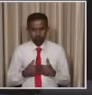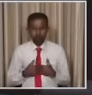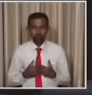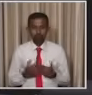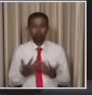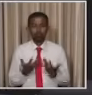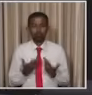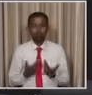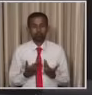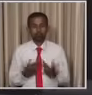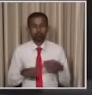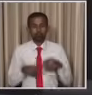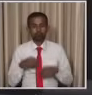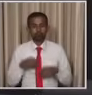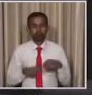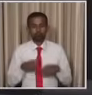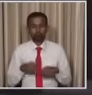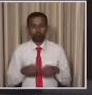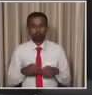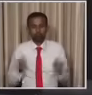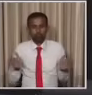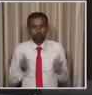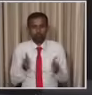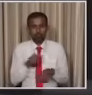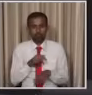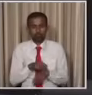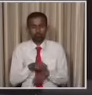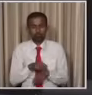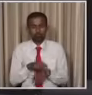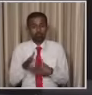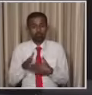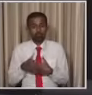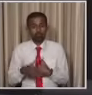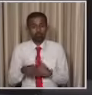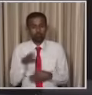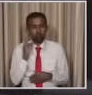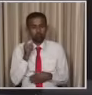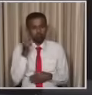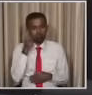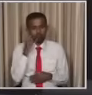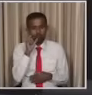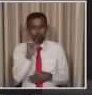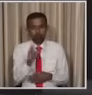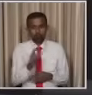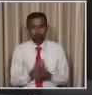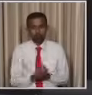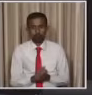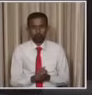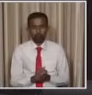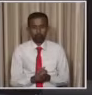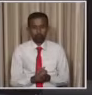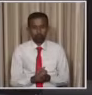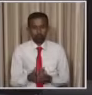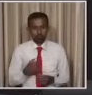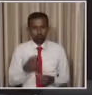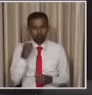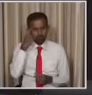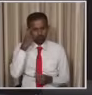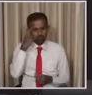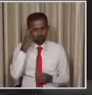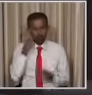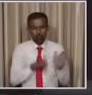කොච්චර දේශපාලන වශයෙන් මේ කෙටි කාලය තුළ අත්දැකීම් ලැබුවද කියලා කල්පනා කරලා බලන්න. හැබැයි මම කල්පනා කරේ